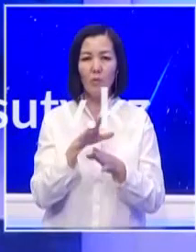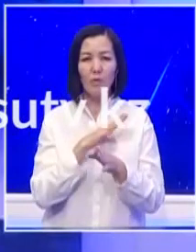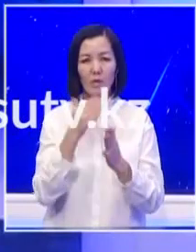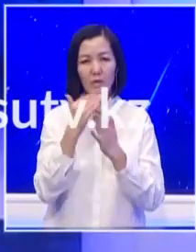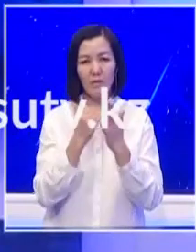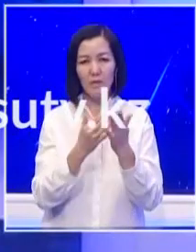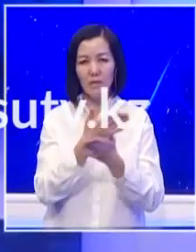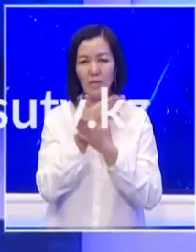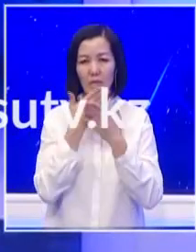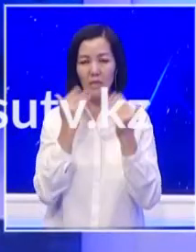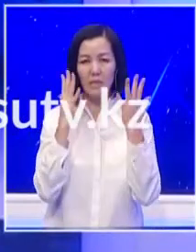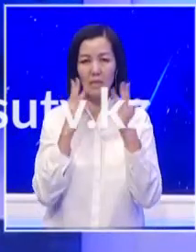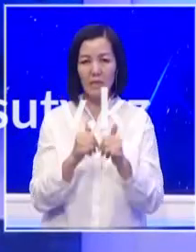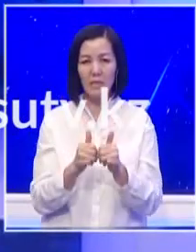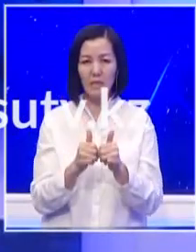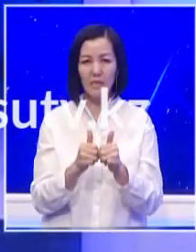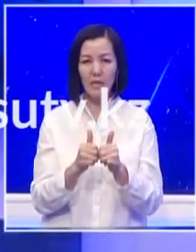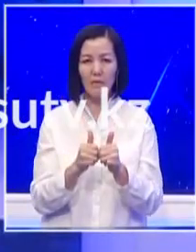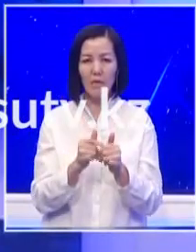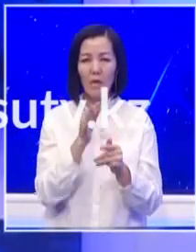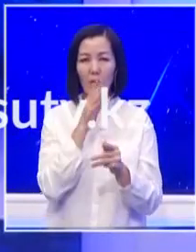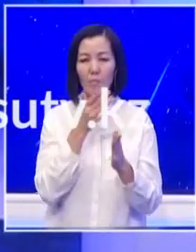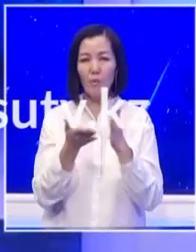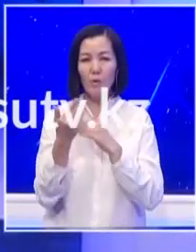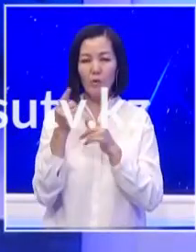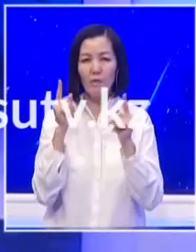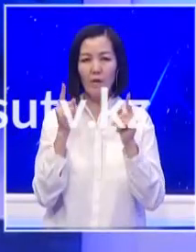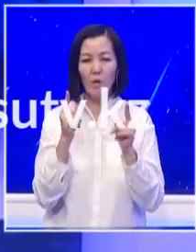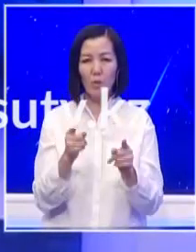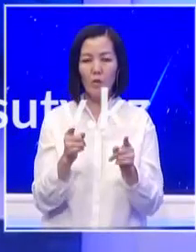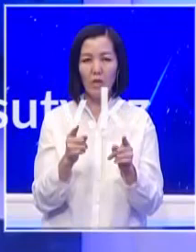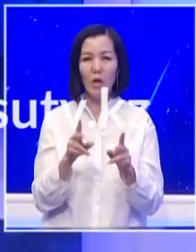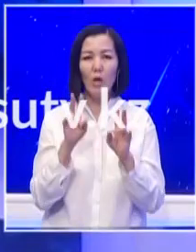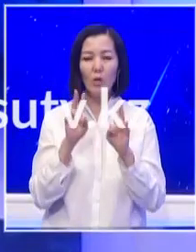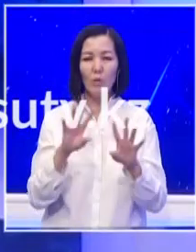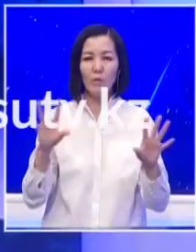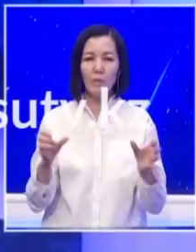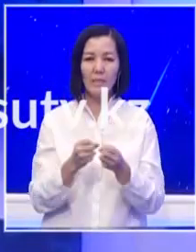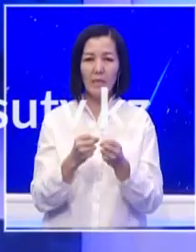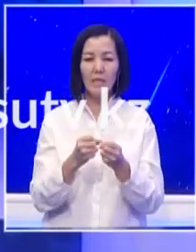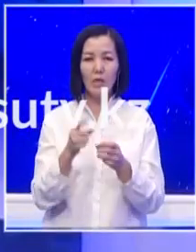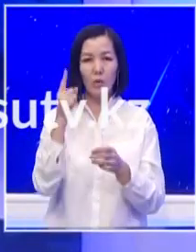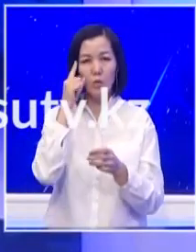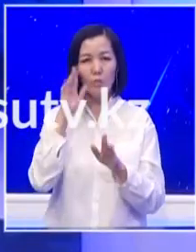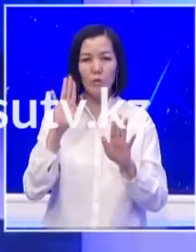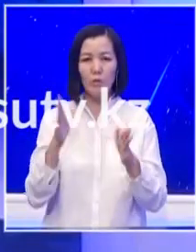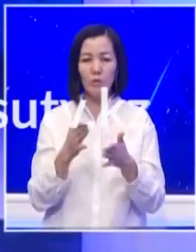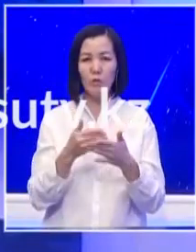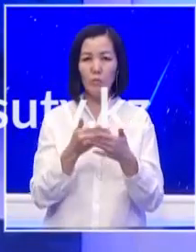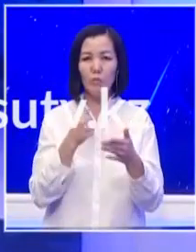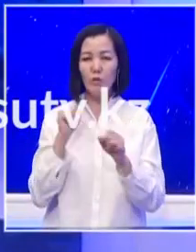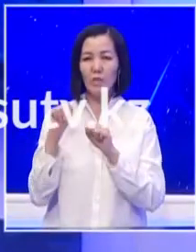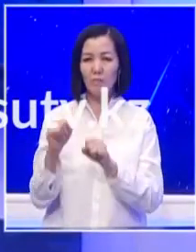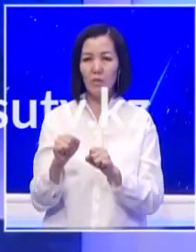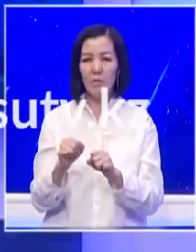нет. Статистика идентична аналогичному периоду прошлого года. Однако спасатели считают, что и этих случаев можно было